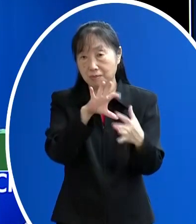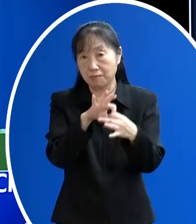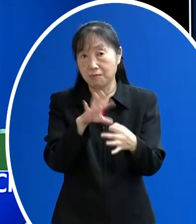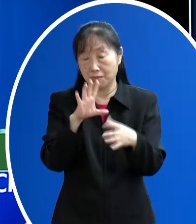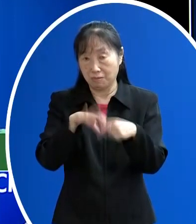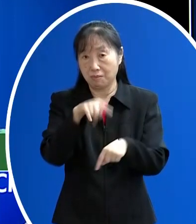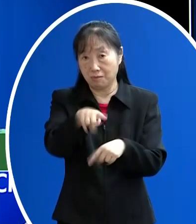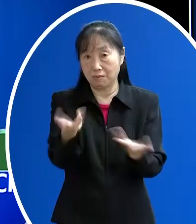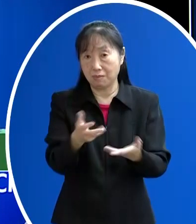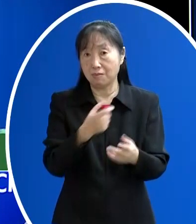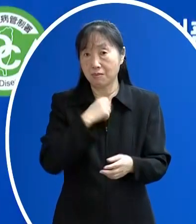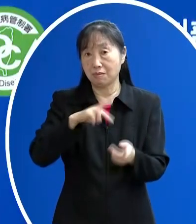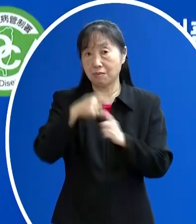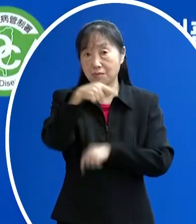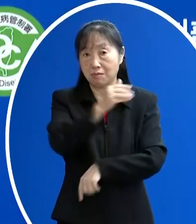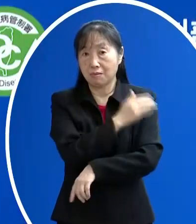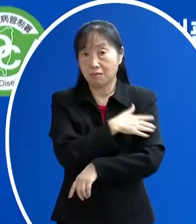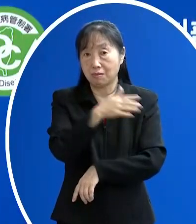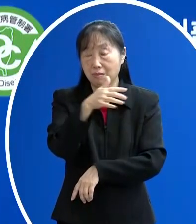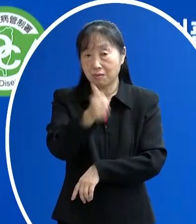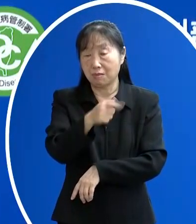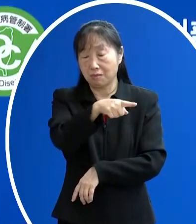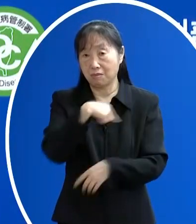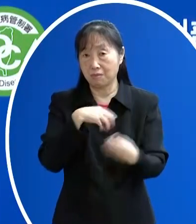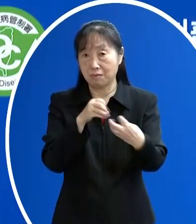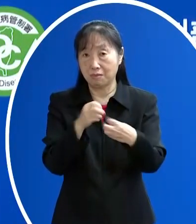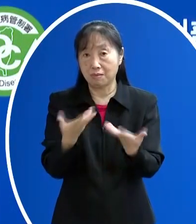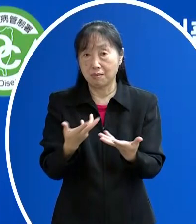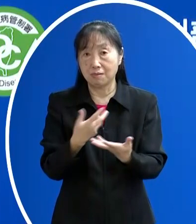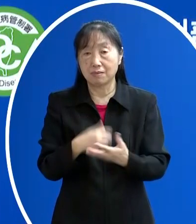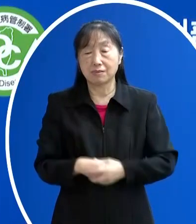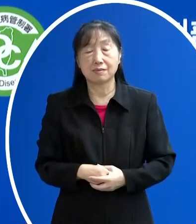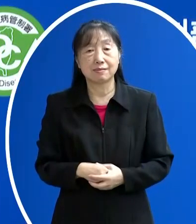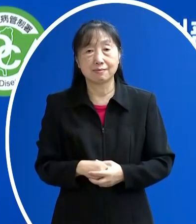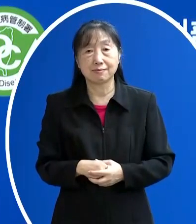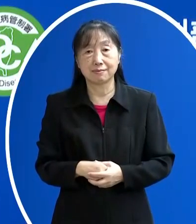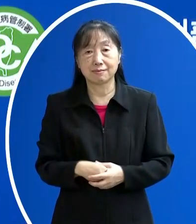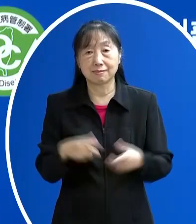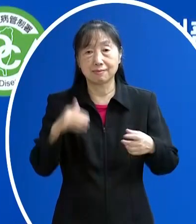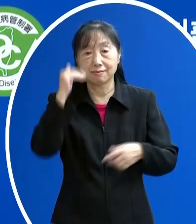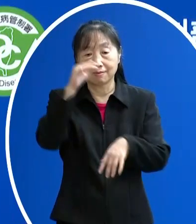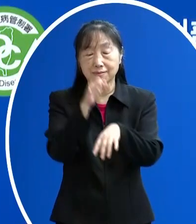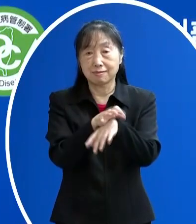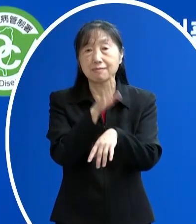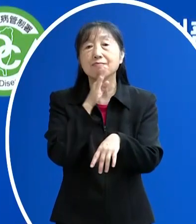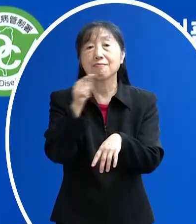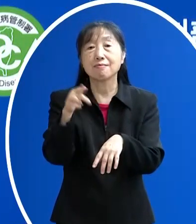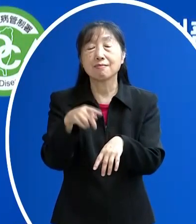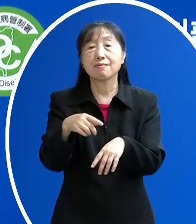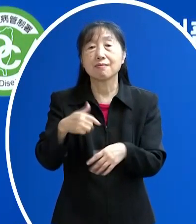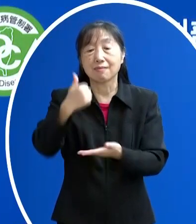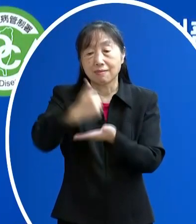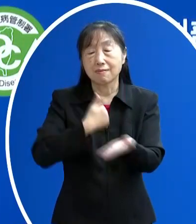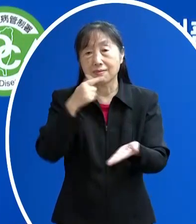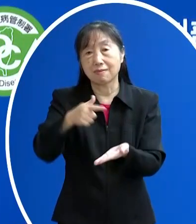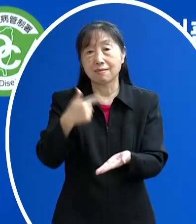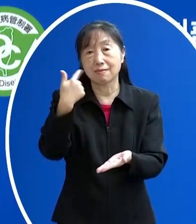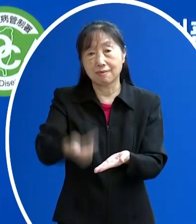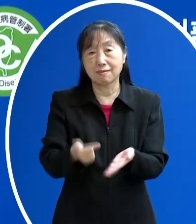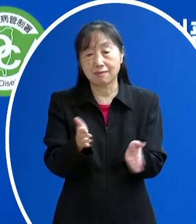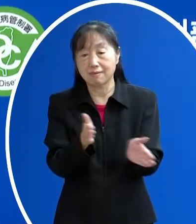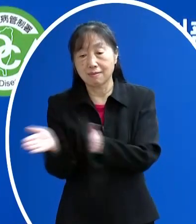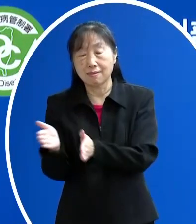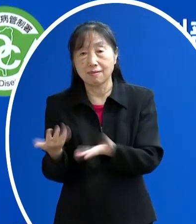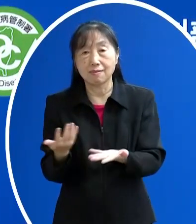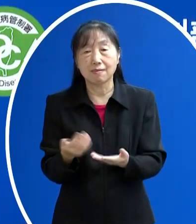讨论吗？ 好，那我们就一题一题回答。关于高端疫苗预期交货这个部分，审